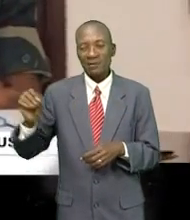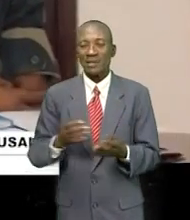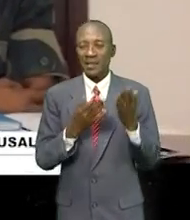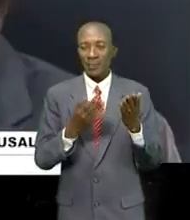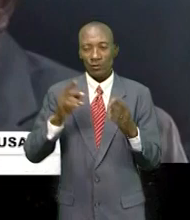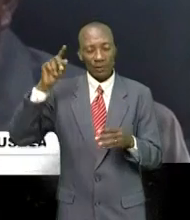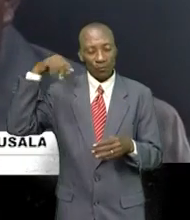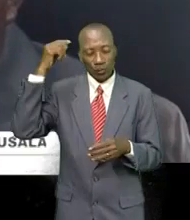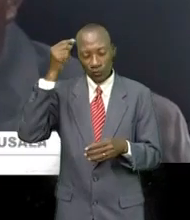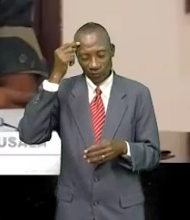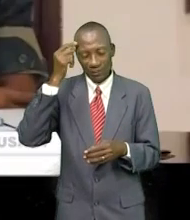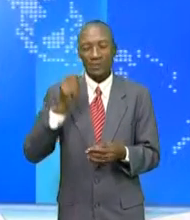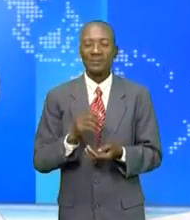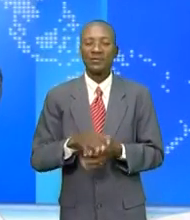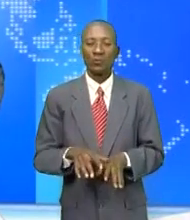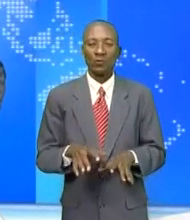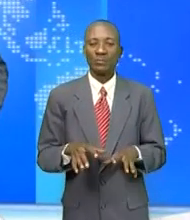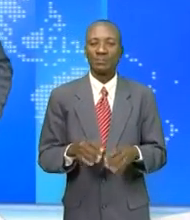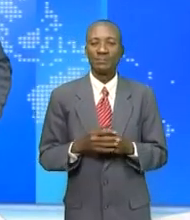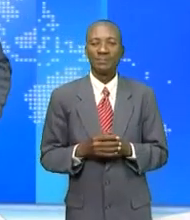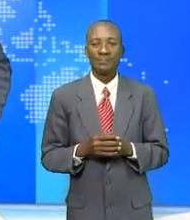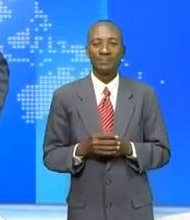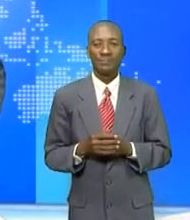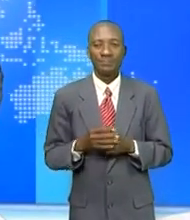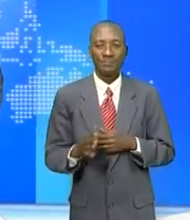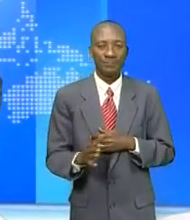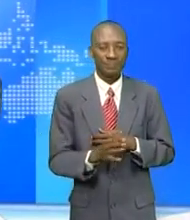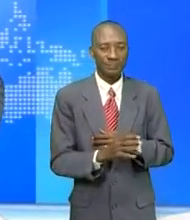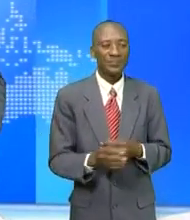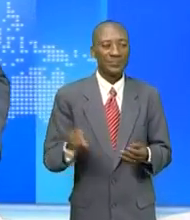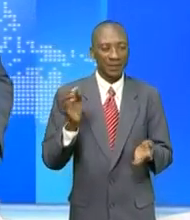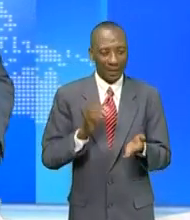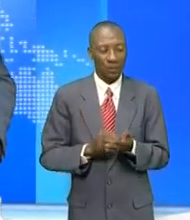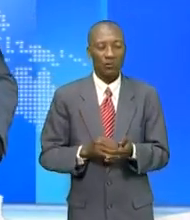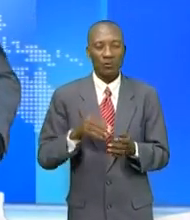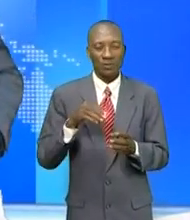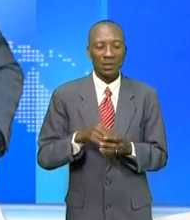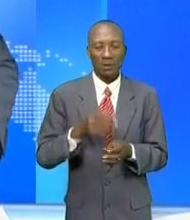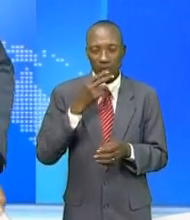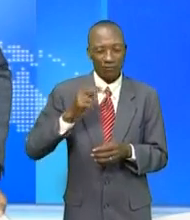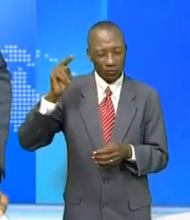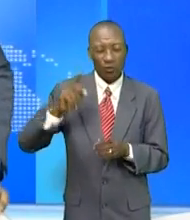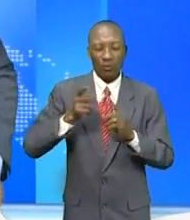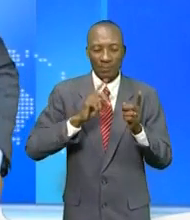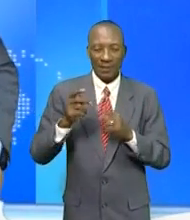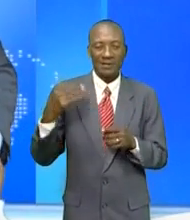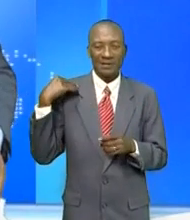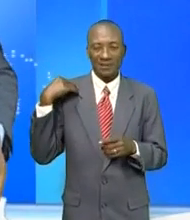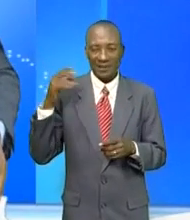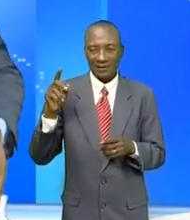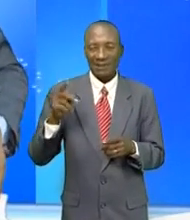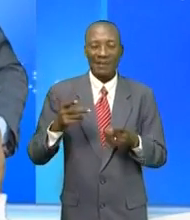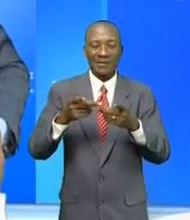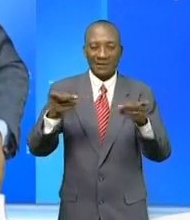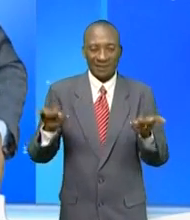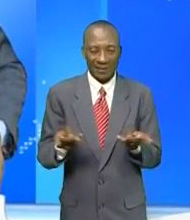l'Union sacrée de la nation. État de siège dans le Nord Kivu et l'Ituri, la population est appelée à soutenir les efforts visant